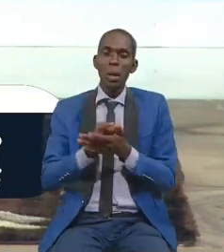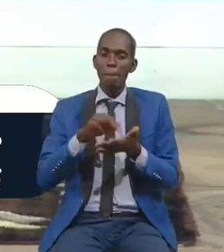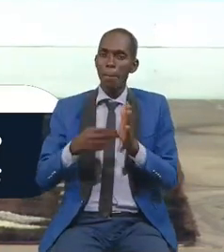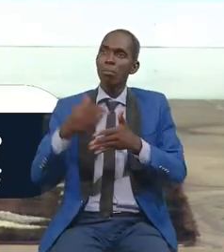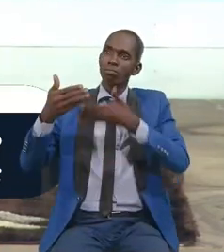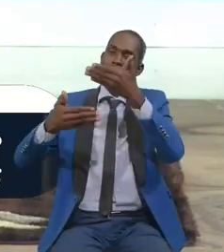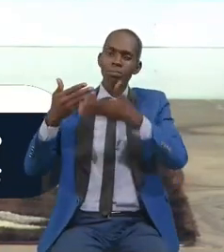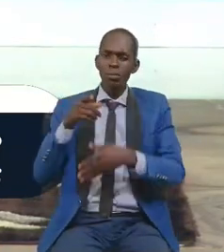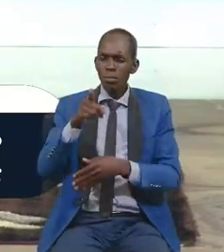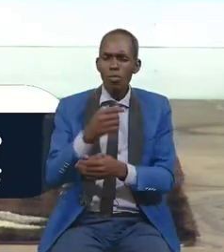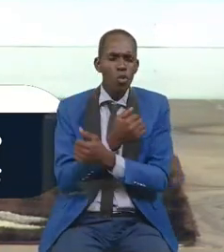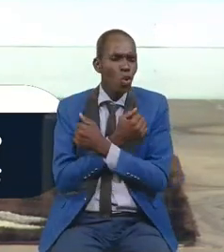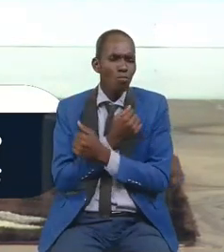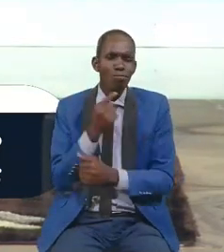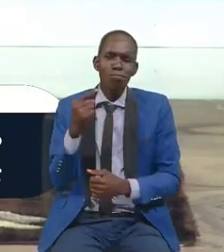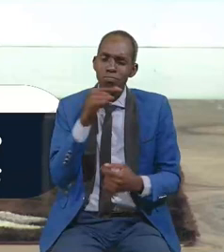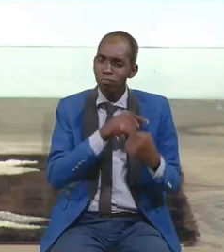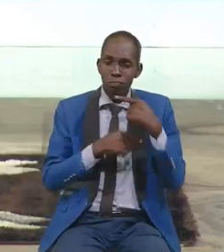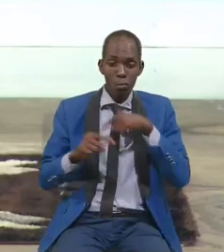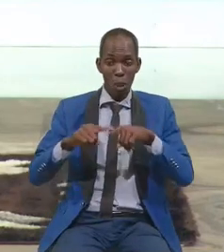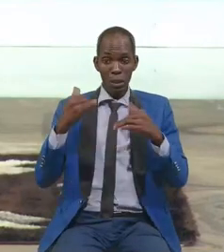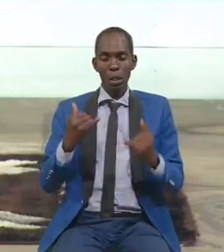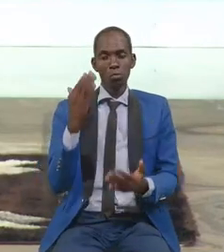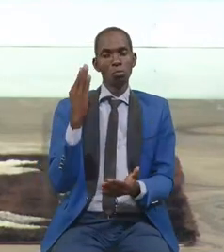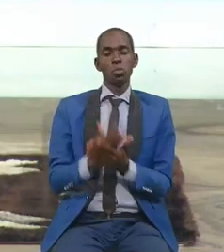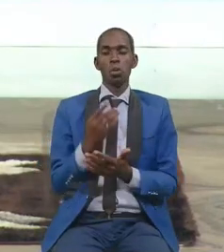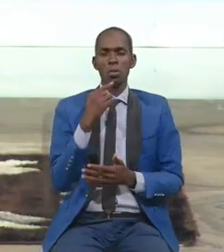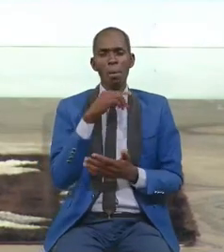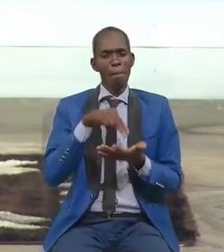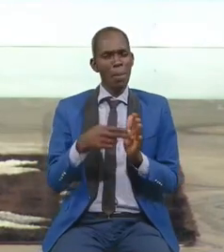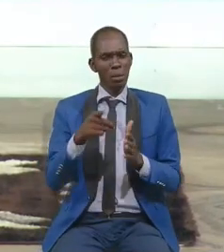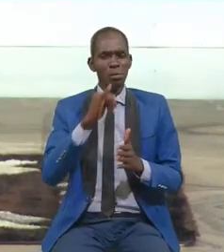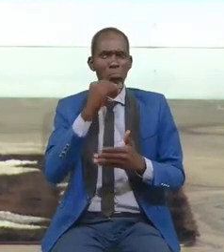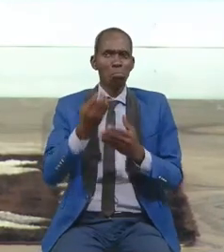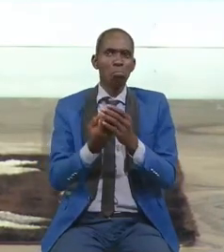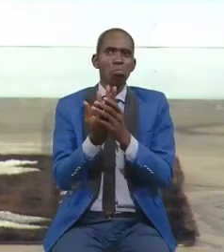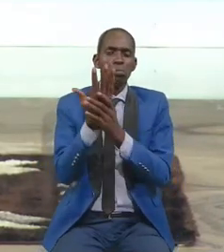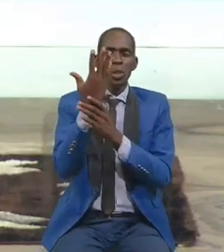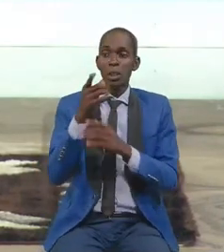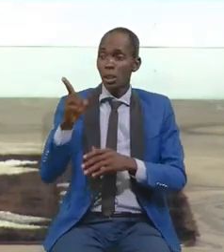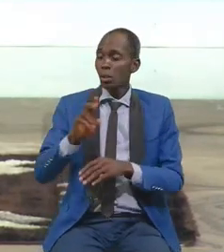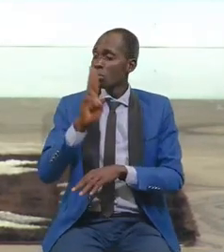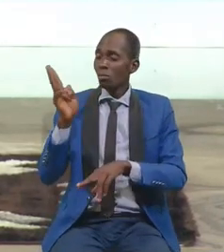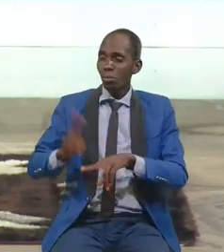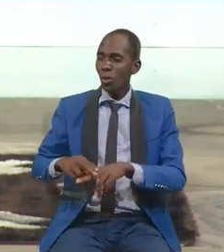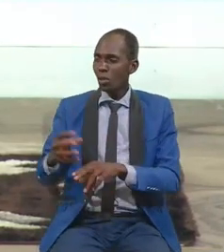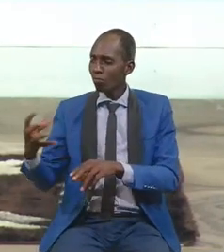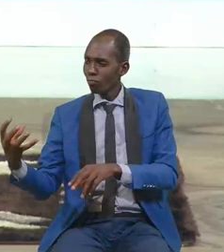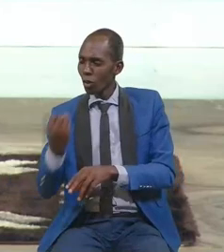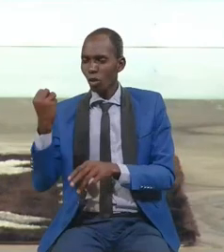ment plus. Il fait du progrès. Et il volait, et il va cacher pour